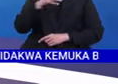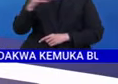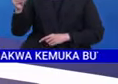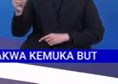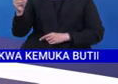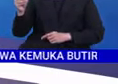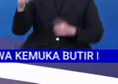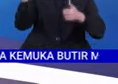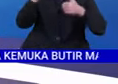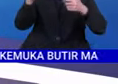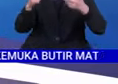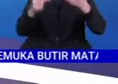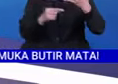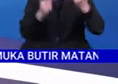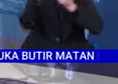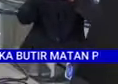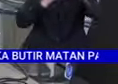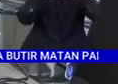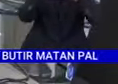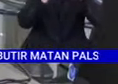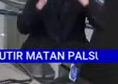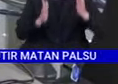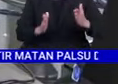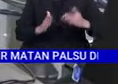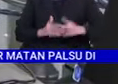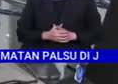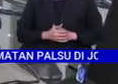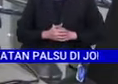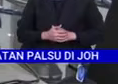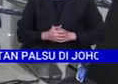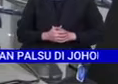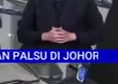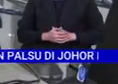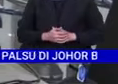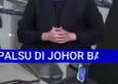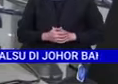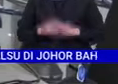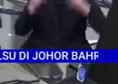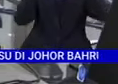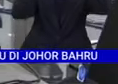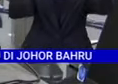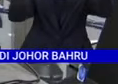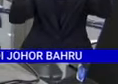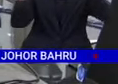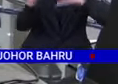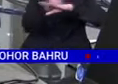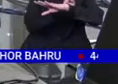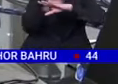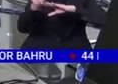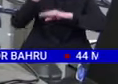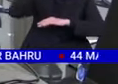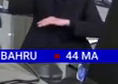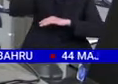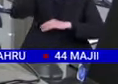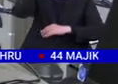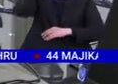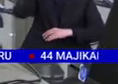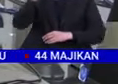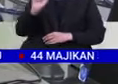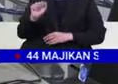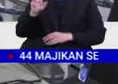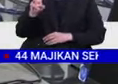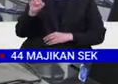memenuhi kehendak pelancong Hai presiden dewan Usahawan Melayu Sabah Datu Awang